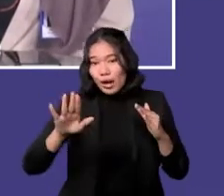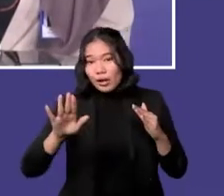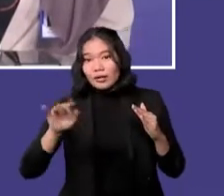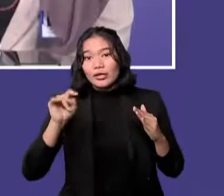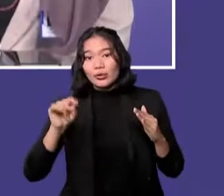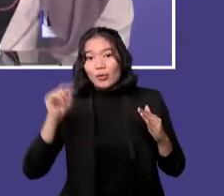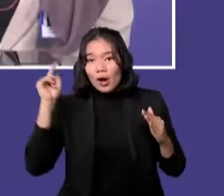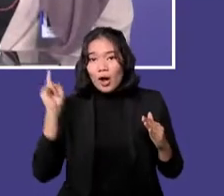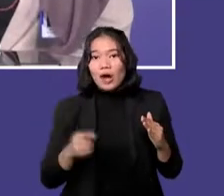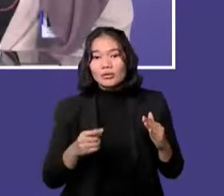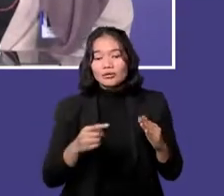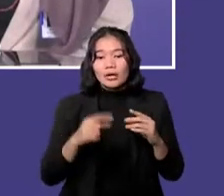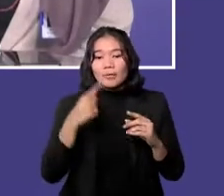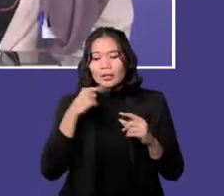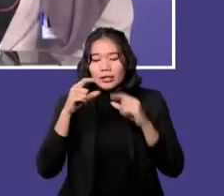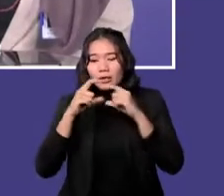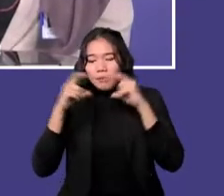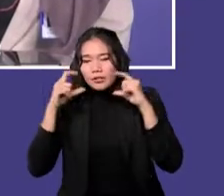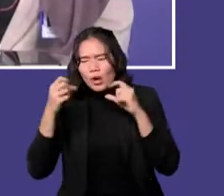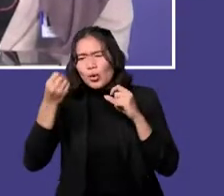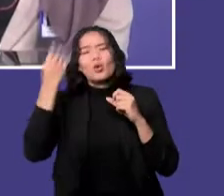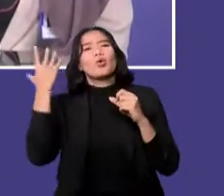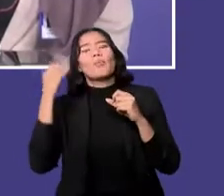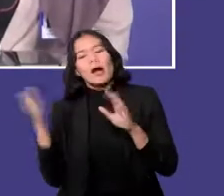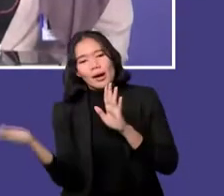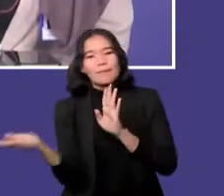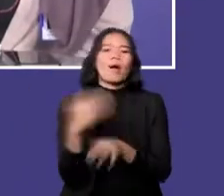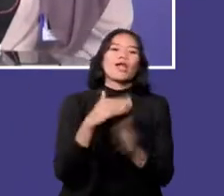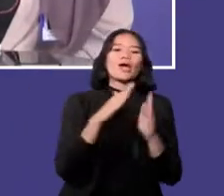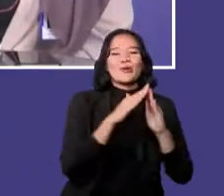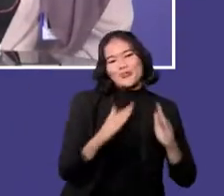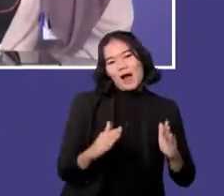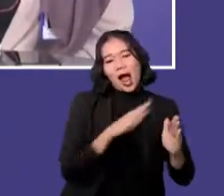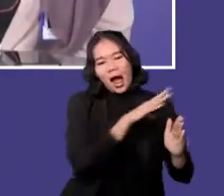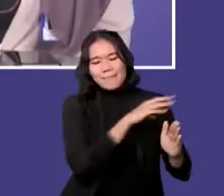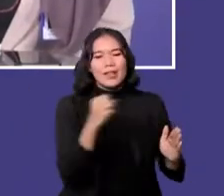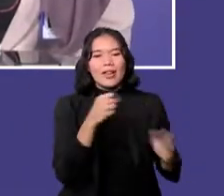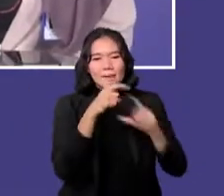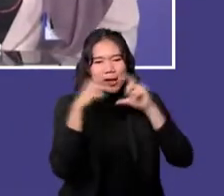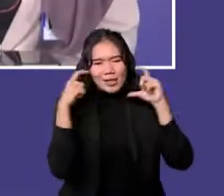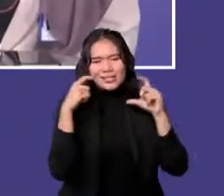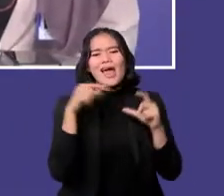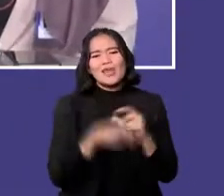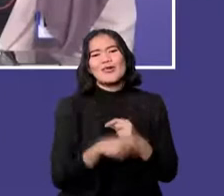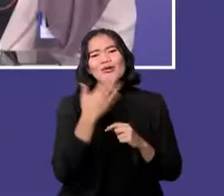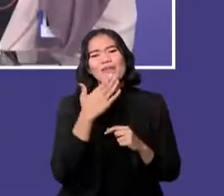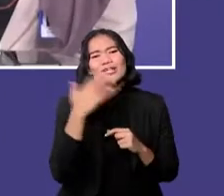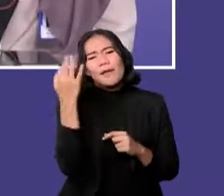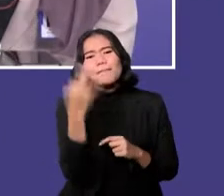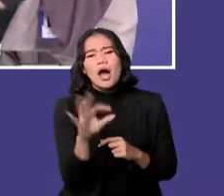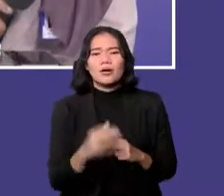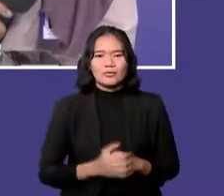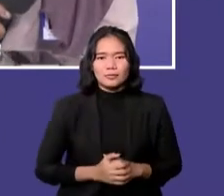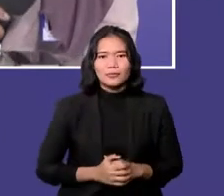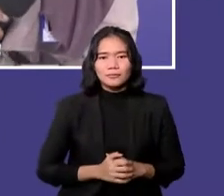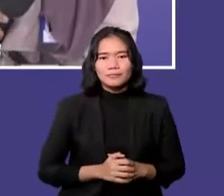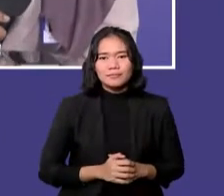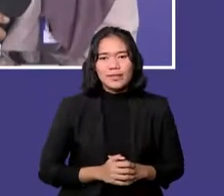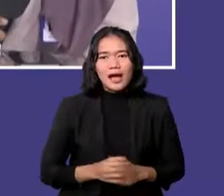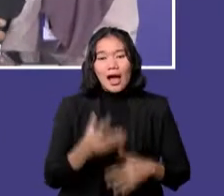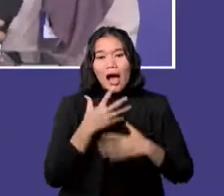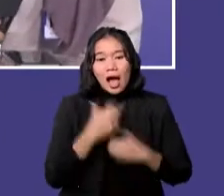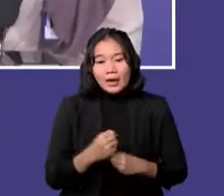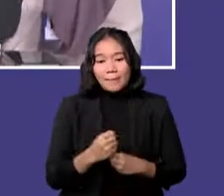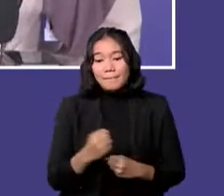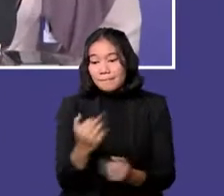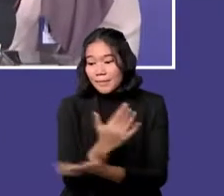pribadi. Saya lupa pakai masker, balik lagi. Nah, itu mungkin aja di satu kebiasaan yang baru. Dan ini diharapkan